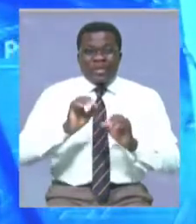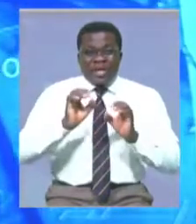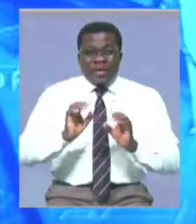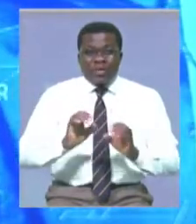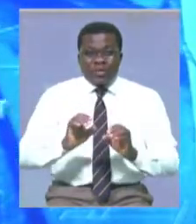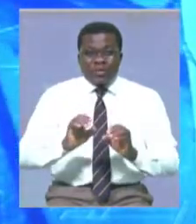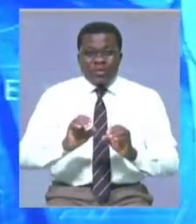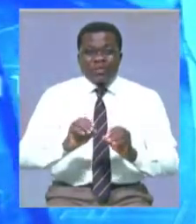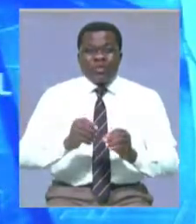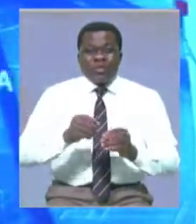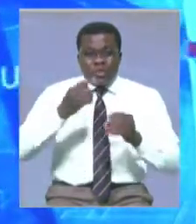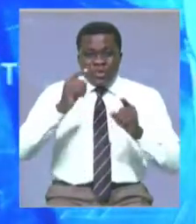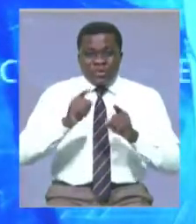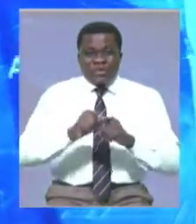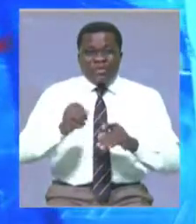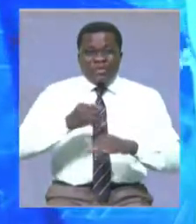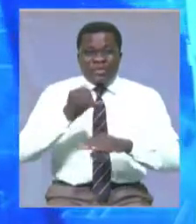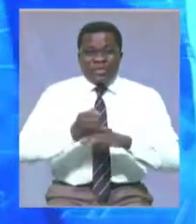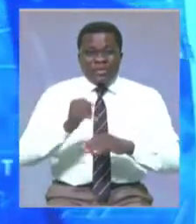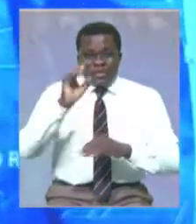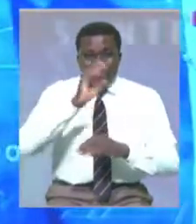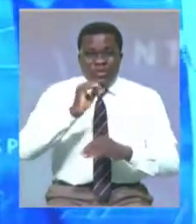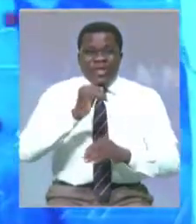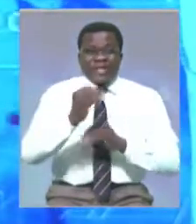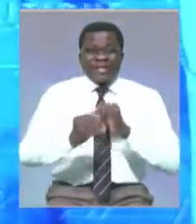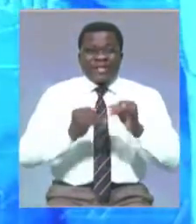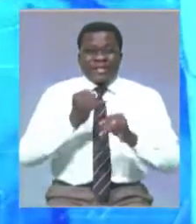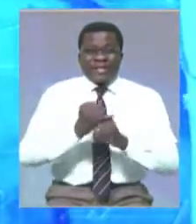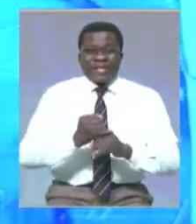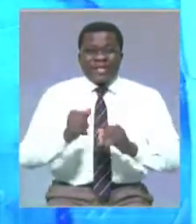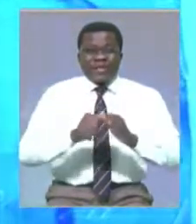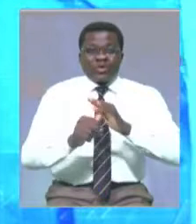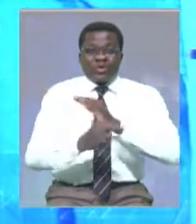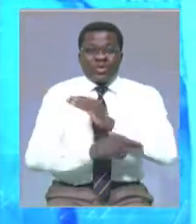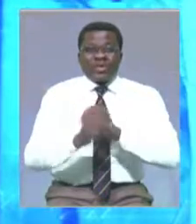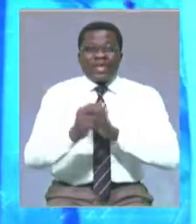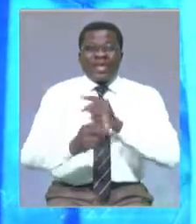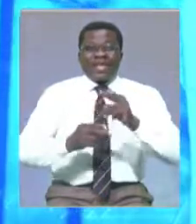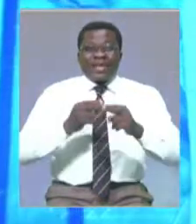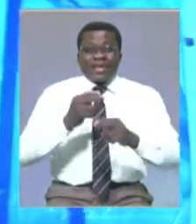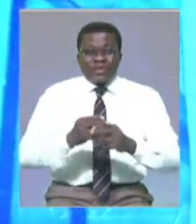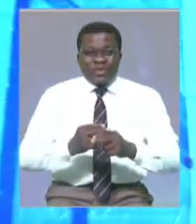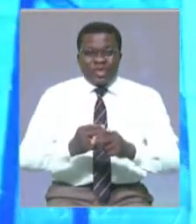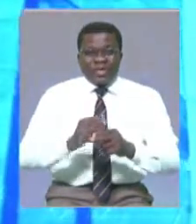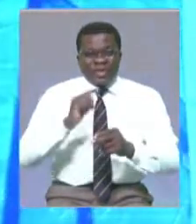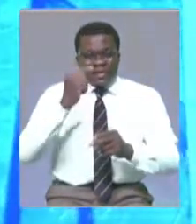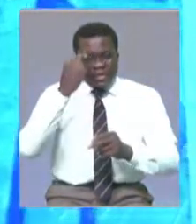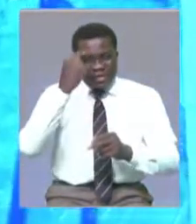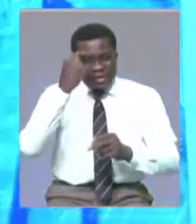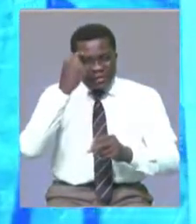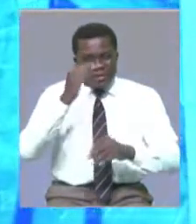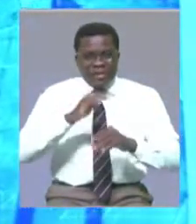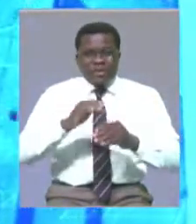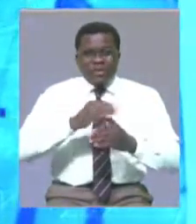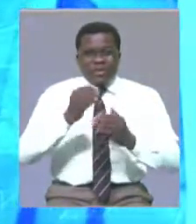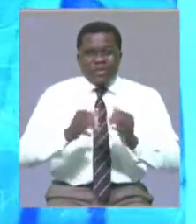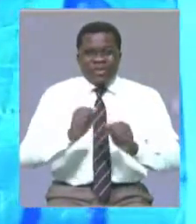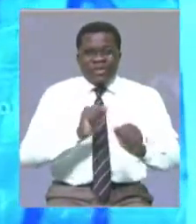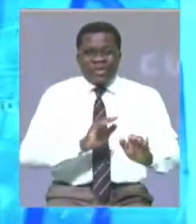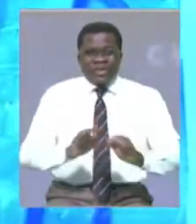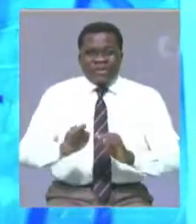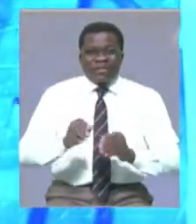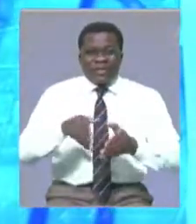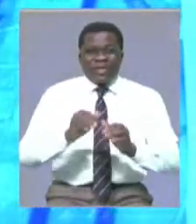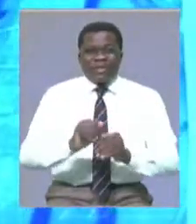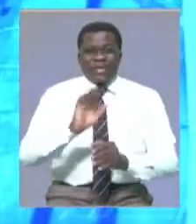le consortium d'institutions de recherche internationales, sous-régionales et nationales se penche sur le bilan de ses activités au